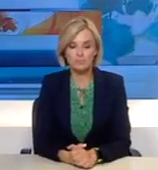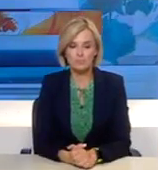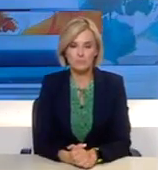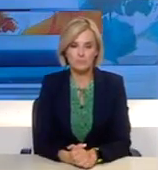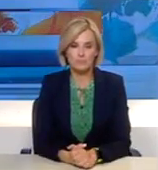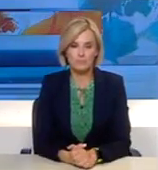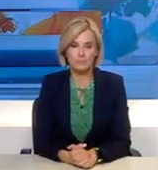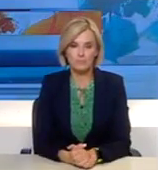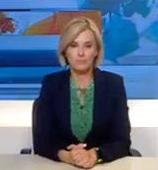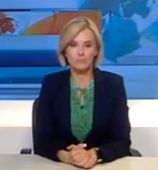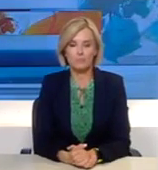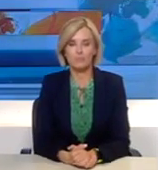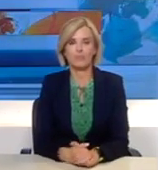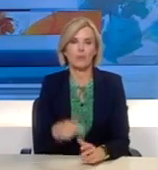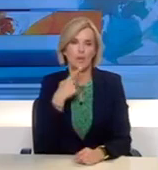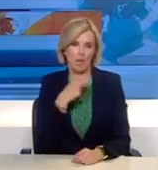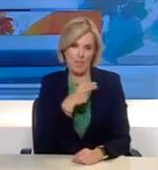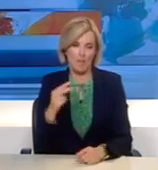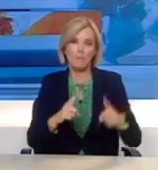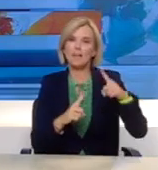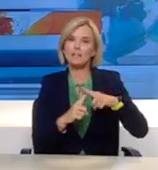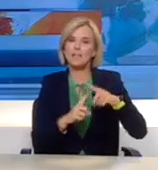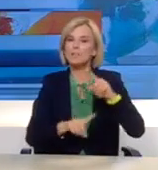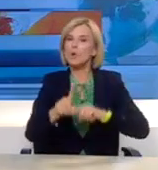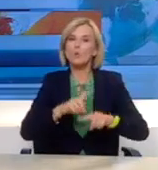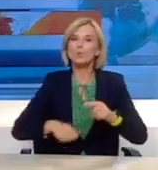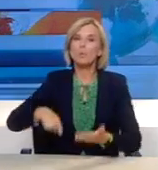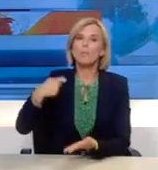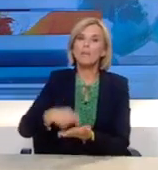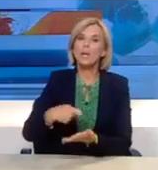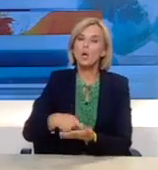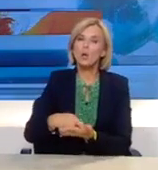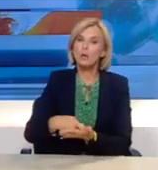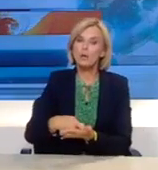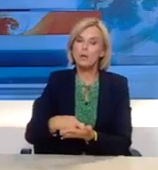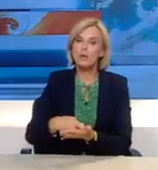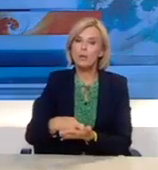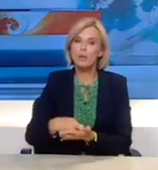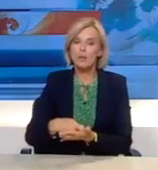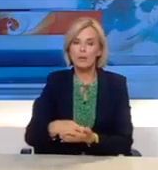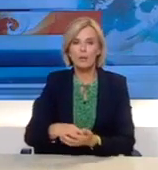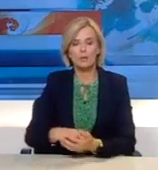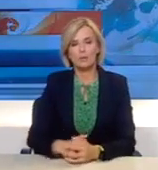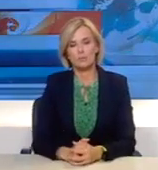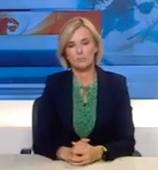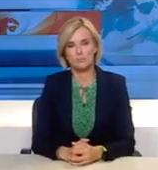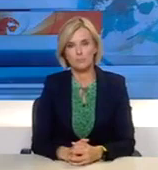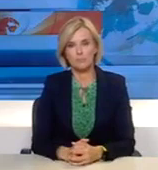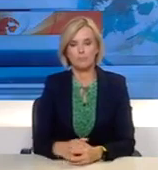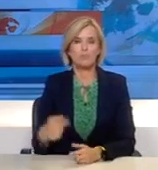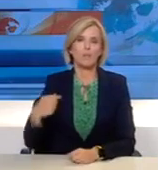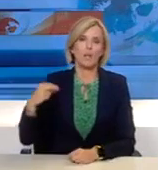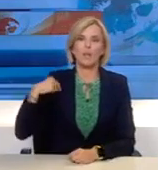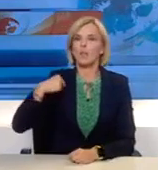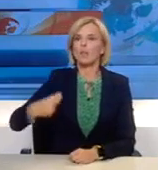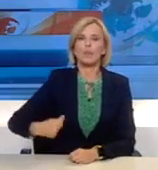Να συμπληρώσω σε ό,τι αφορά το τεστ ότι το δημόσιο έχει μεγάλη παραγωγική